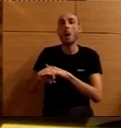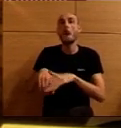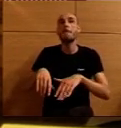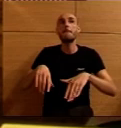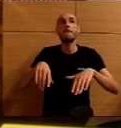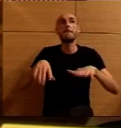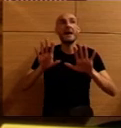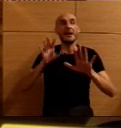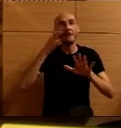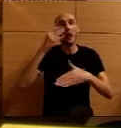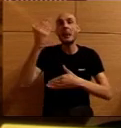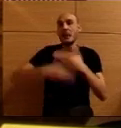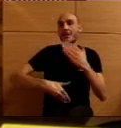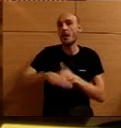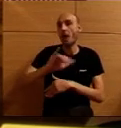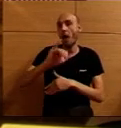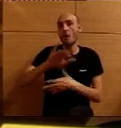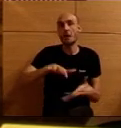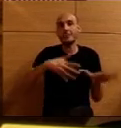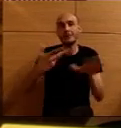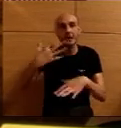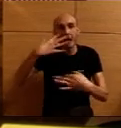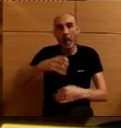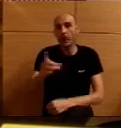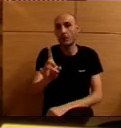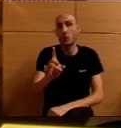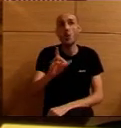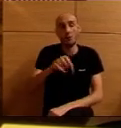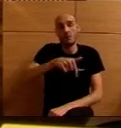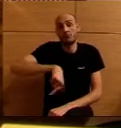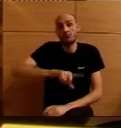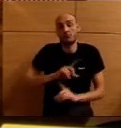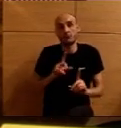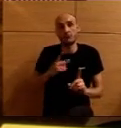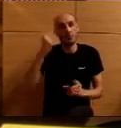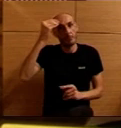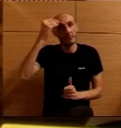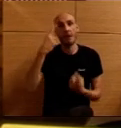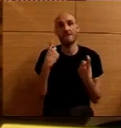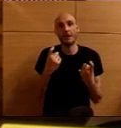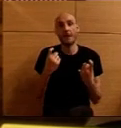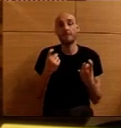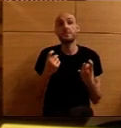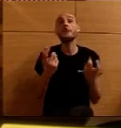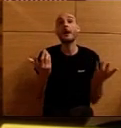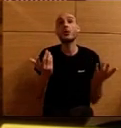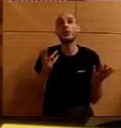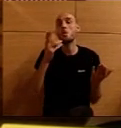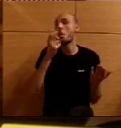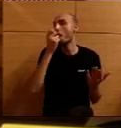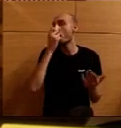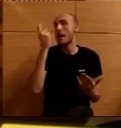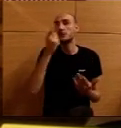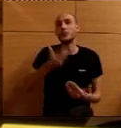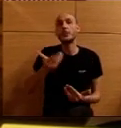l'arbitrarietat. Cosa que a lo millor era així, se ho tenen que pensar. Però sobretot la de la falta de la motivació, cosa que així